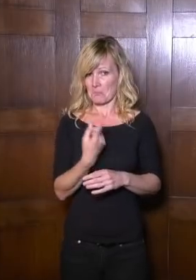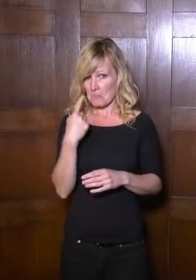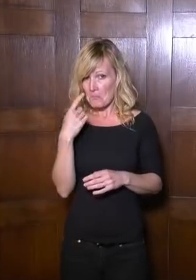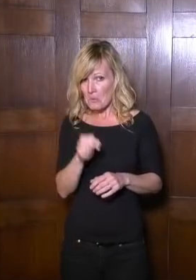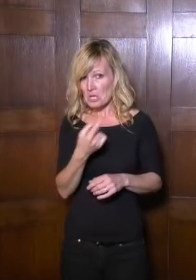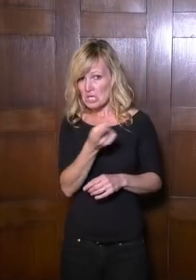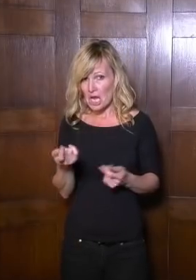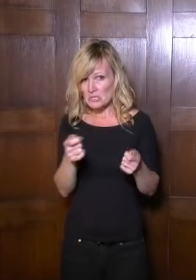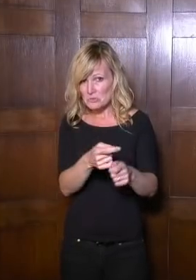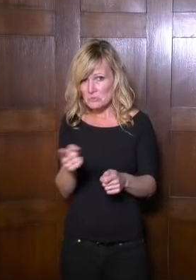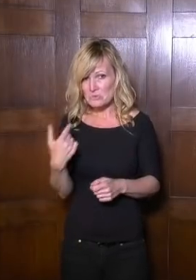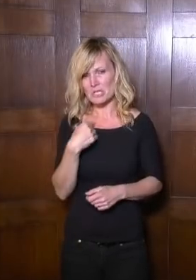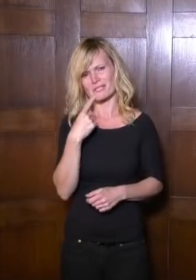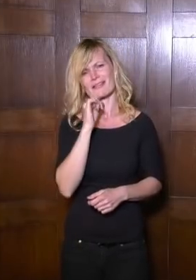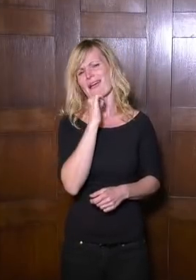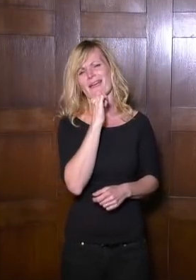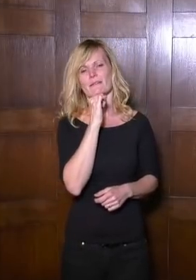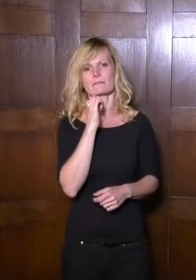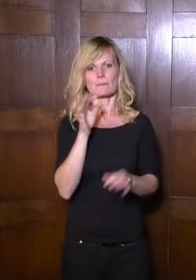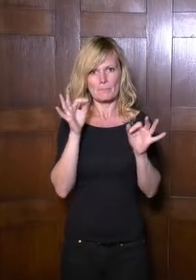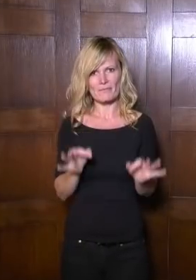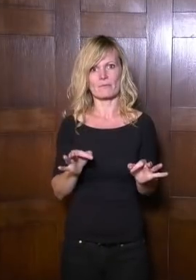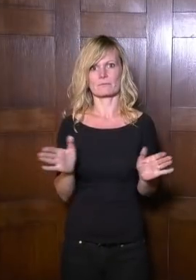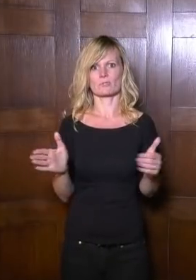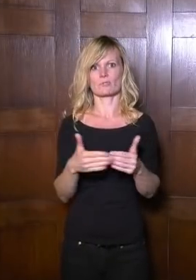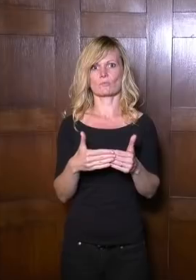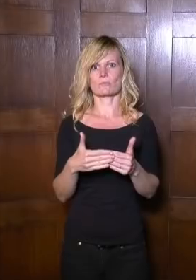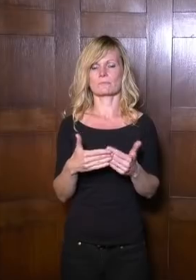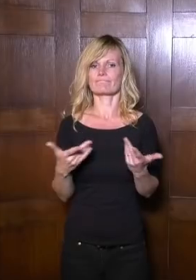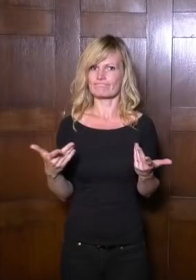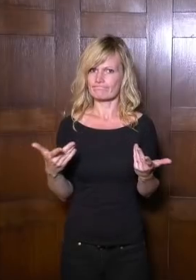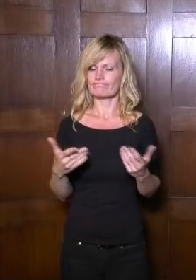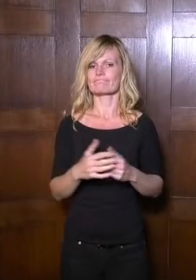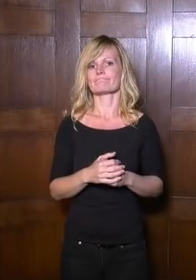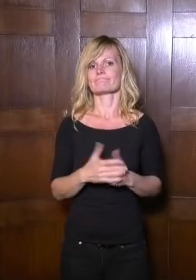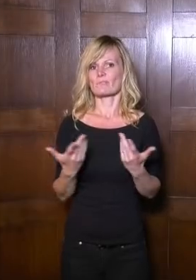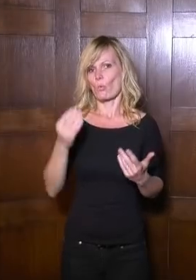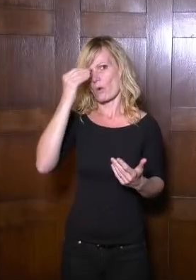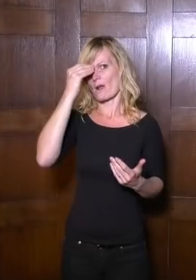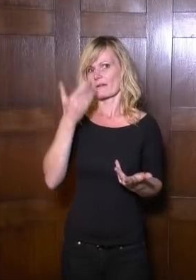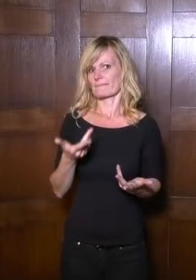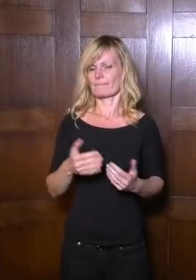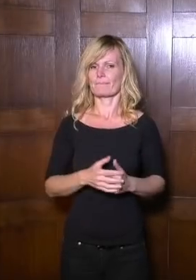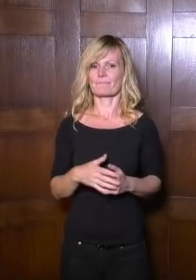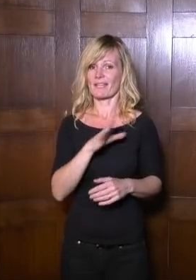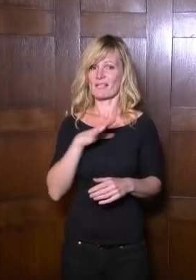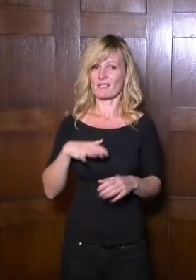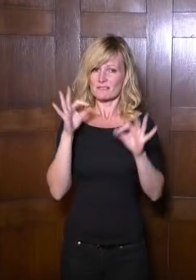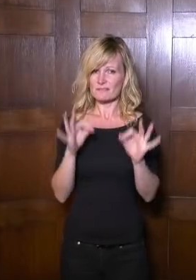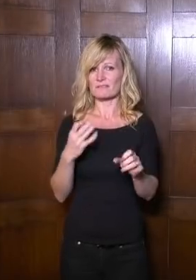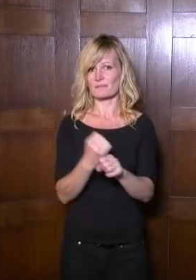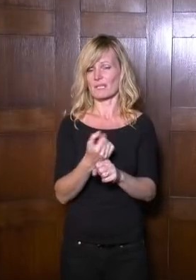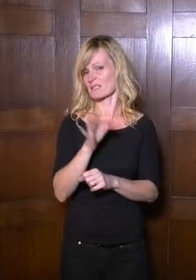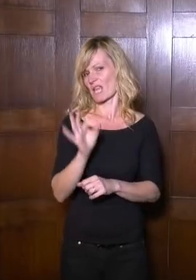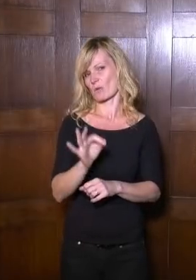das verneint habe. Wir wurden eines Besseren belehrt. Im Nachhinein, was Sachsen gemacht hat, war sehr gut, nämlich dass die Eltern nicht nur das